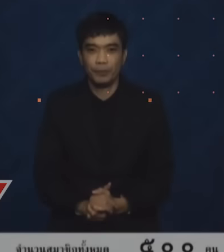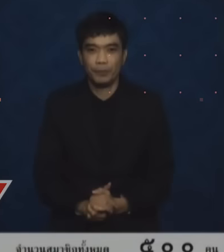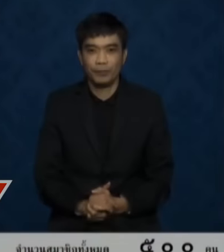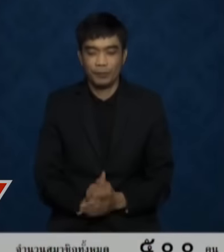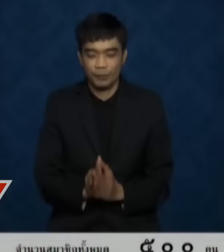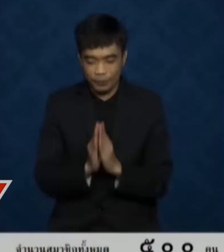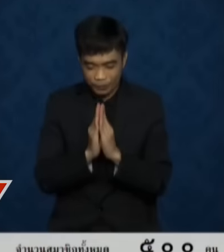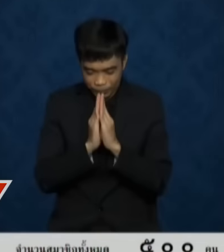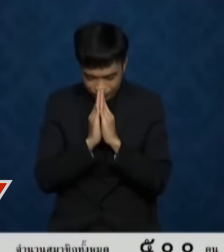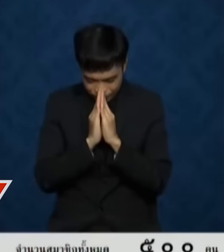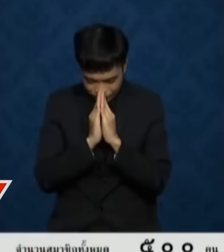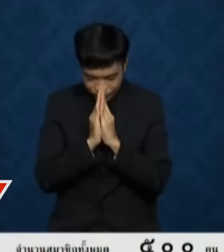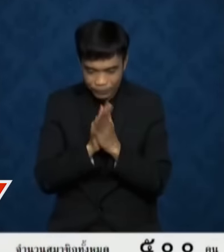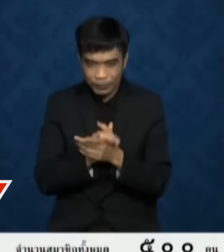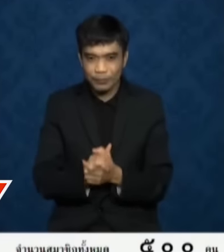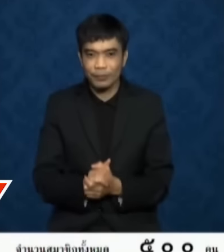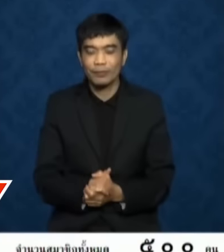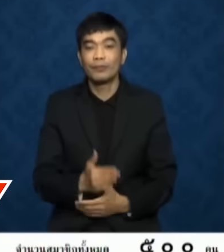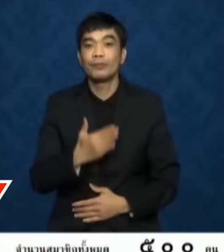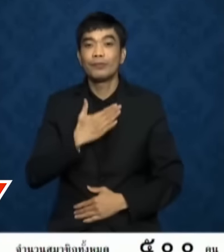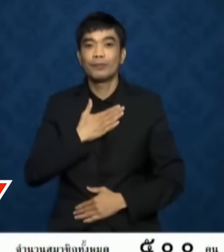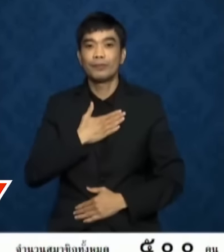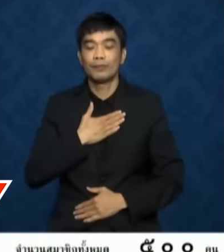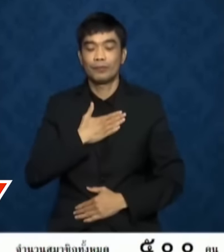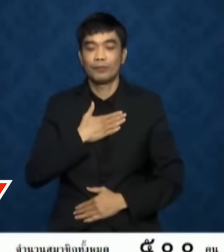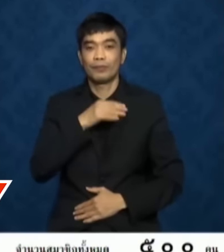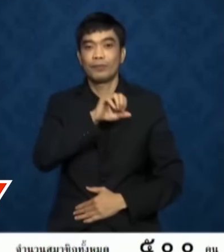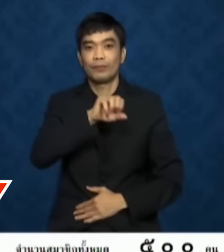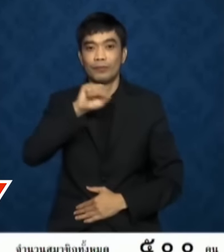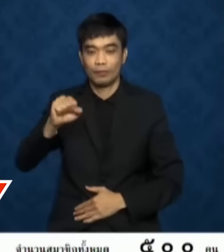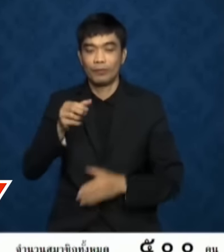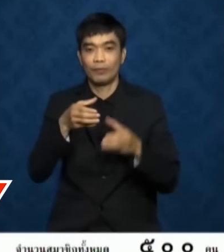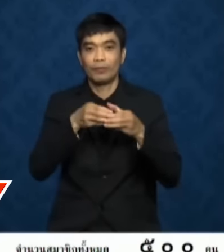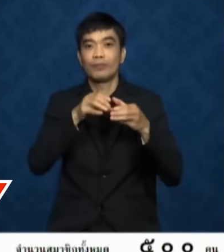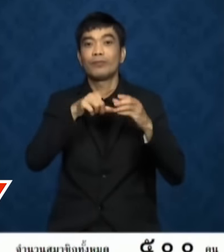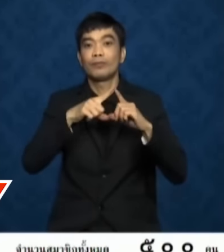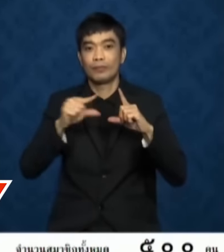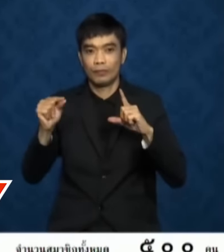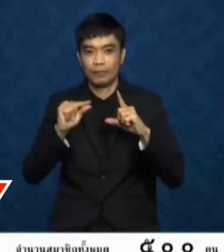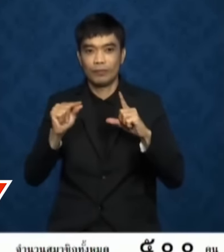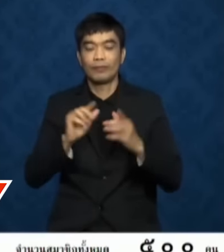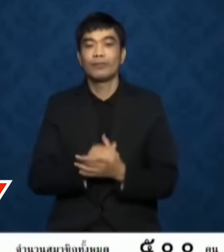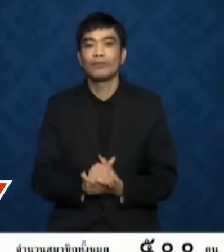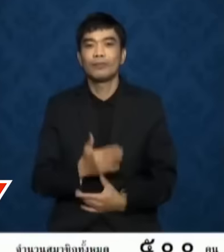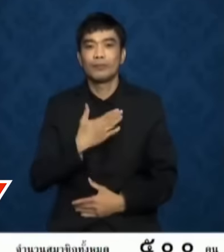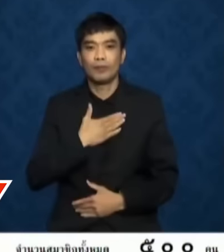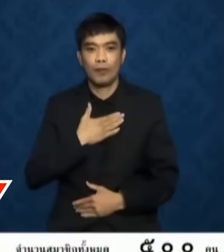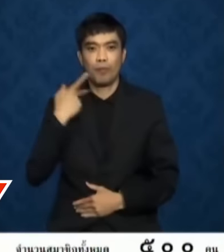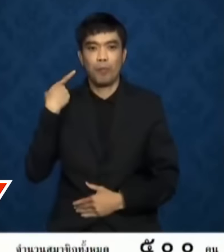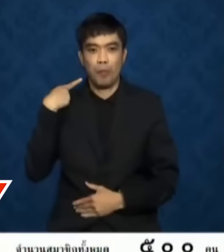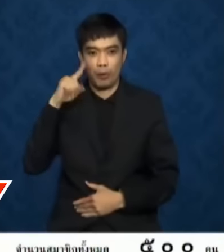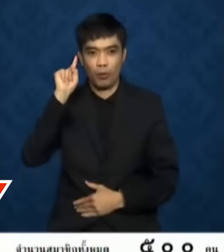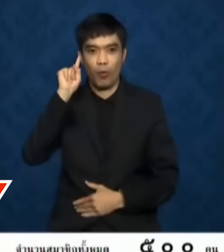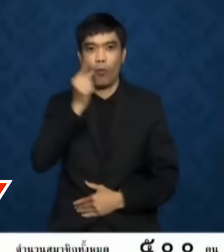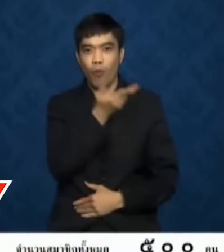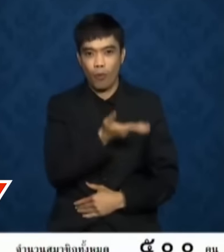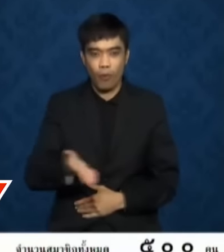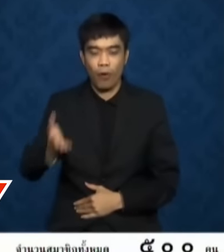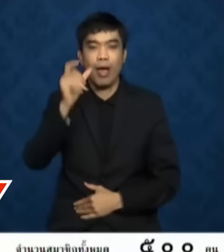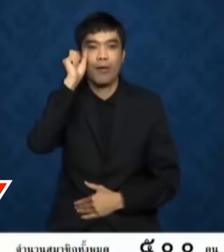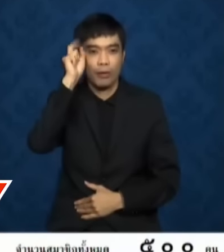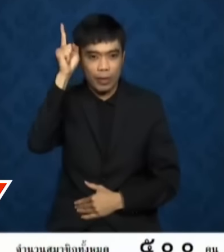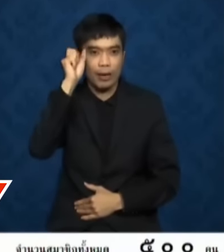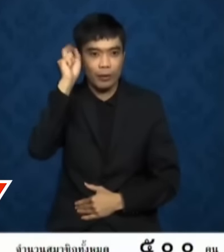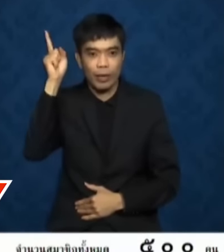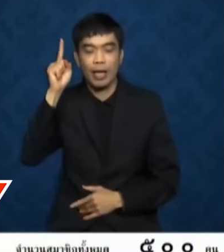เรียนประธานสภาที่เคารพกับผมพฤทธิ์ วัชรศิลป์ผู้แทนราษฎรแบบบัญชีรายชื่อจากพรรคก้าวไกลท่านประธานครับเพื่อเป็นประโยชน์ต่อความเข้าใจของท่านประธานเพื่อนสมาชิก